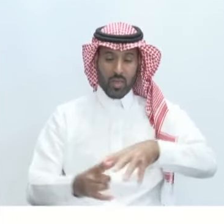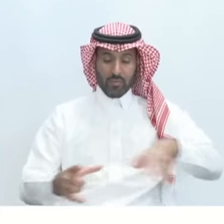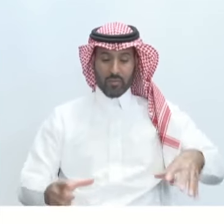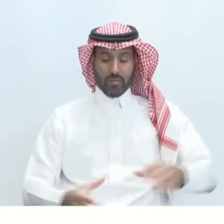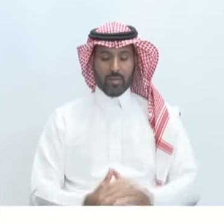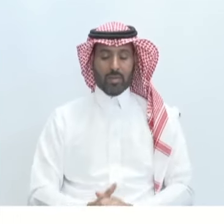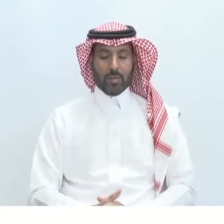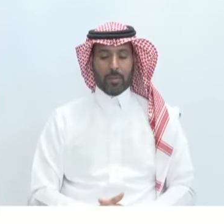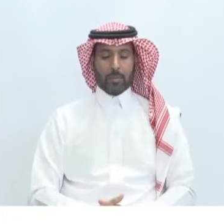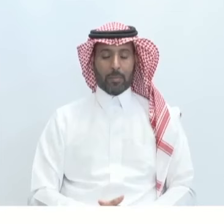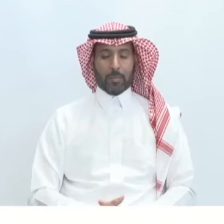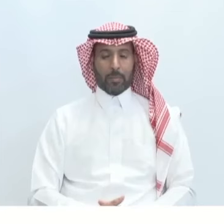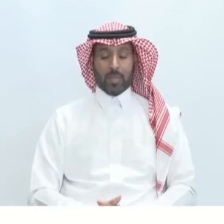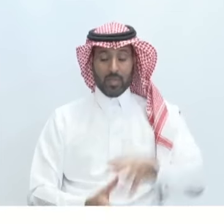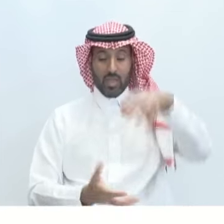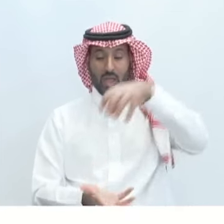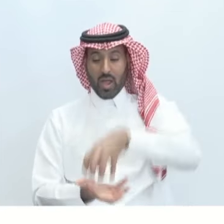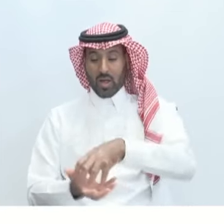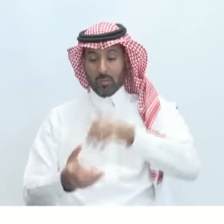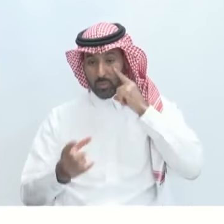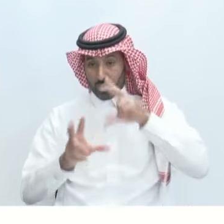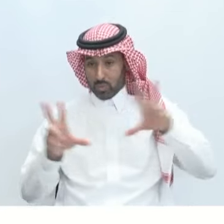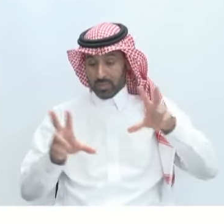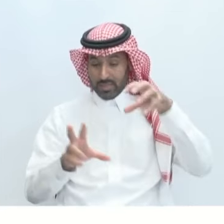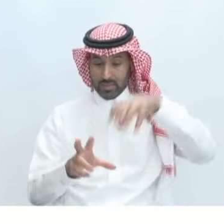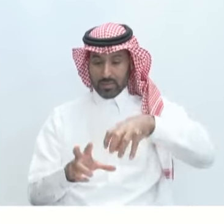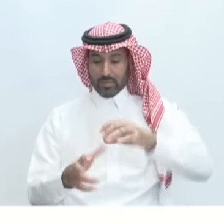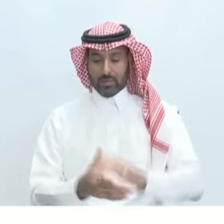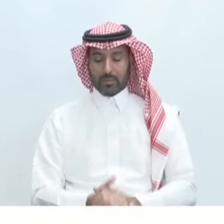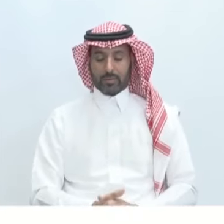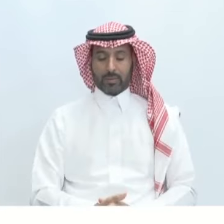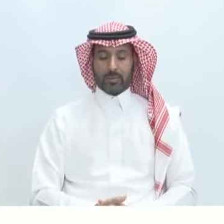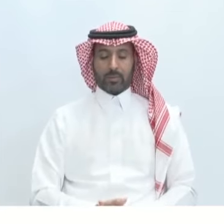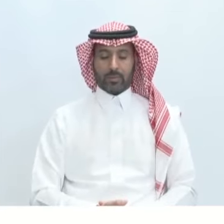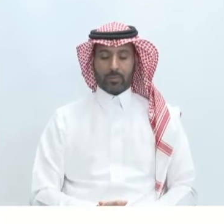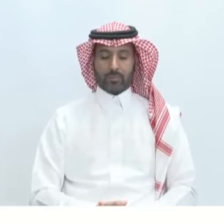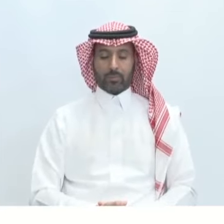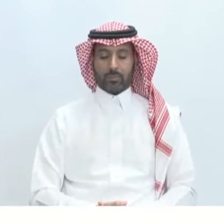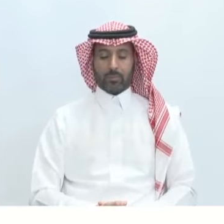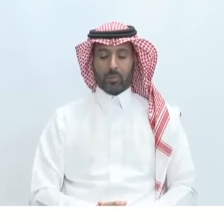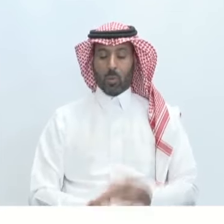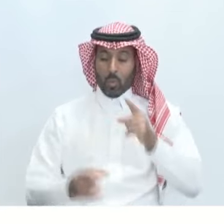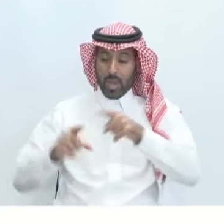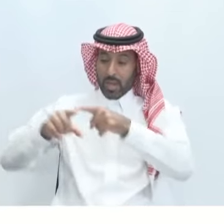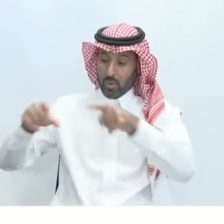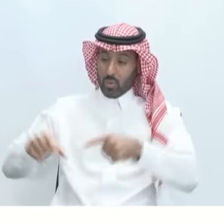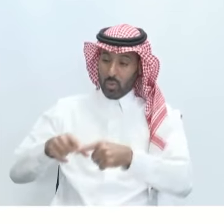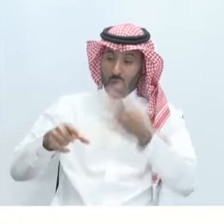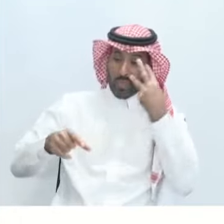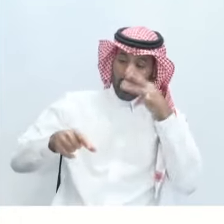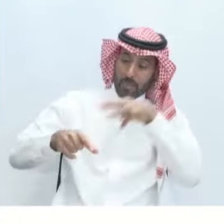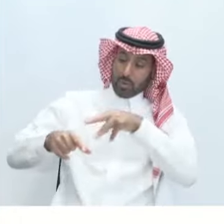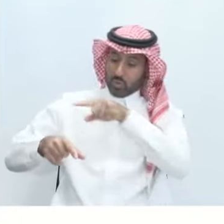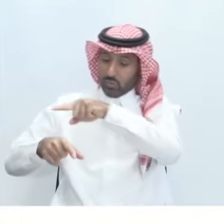عائق هذا هو العائق الموجود في المشهد العائق هو كائن ثلاثي